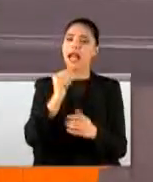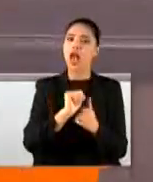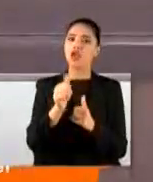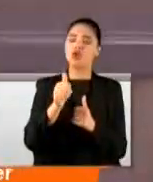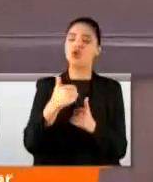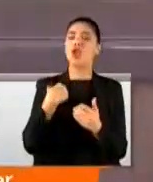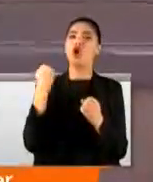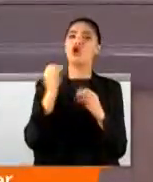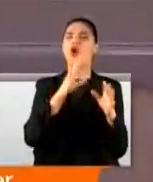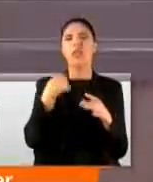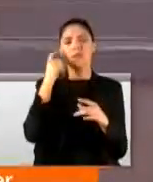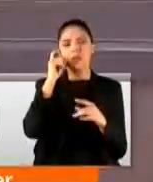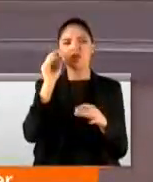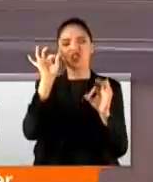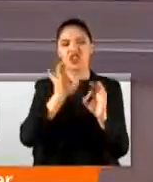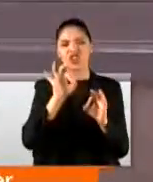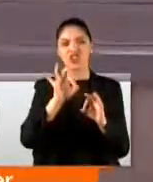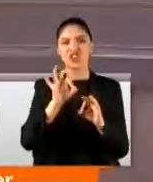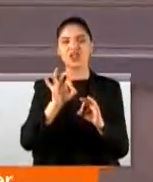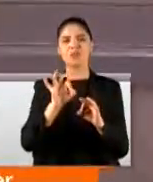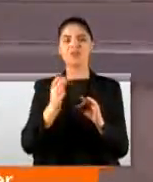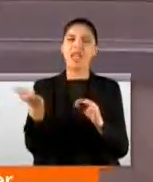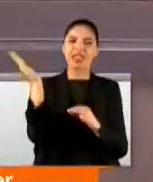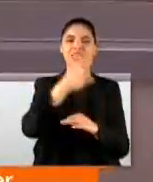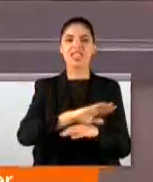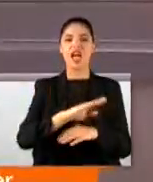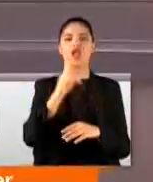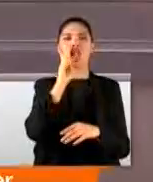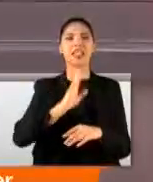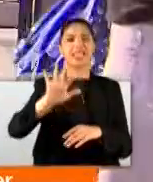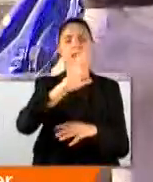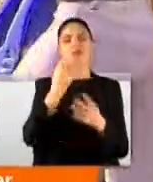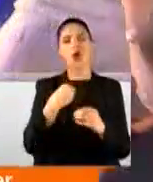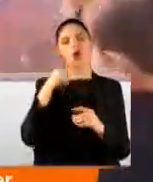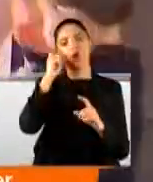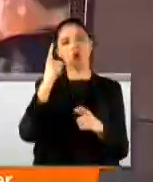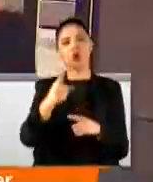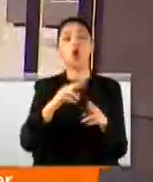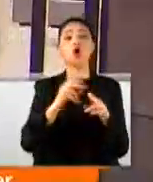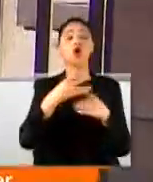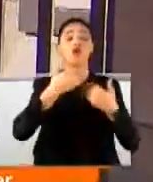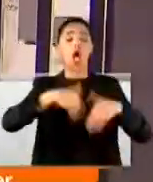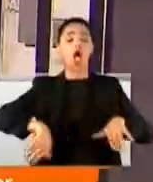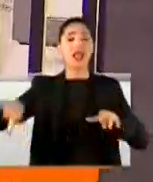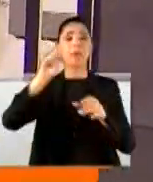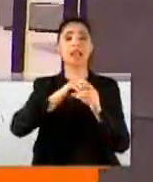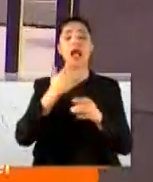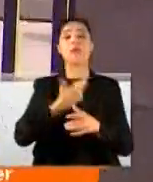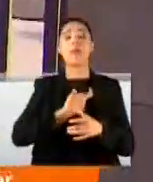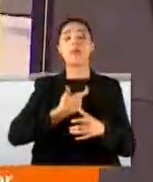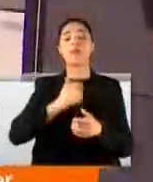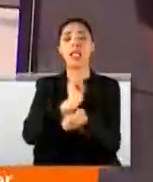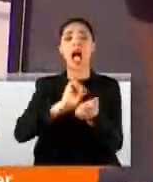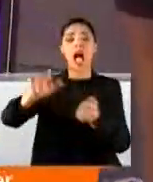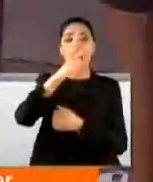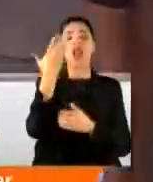vermemeyi düşündüm. Ama şimdi daha sonra hijyen olarak temiz olduğunu düşünüyorum. Koronavirüs önlemleri kapsamında veliler okullara